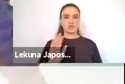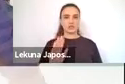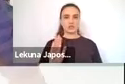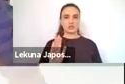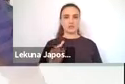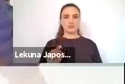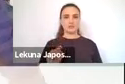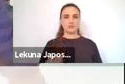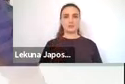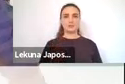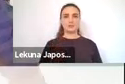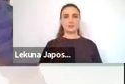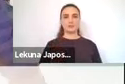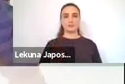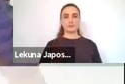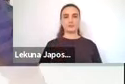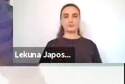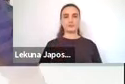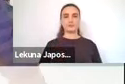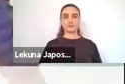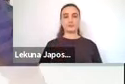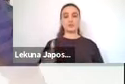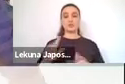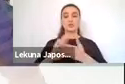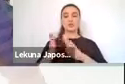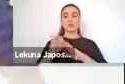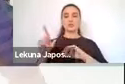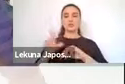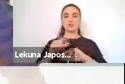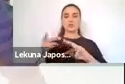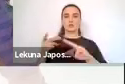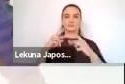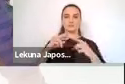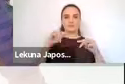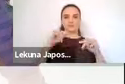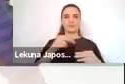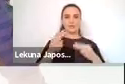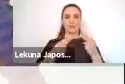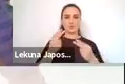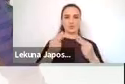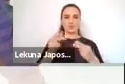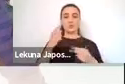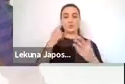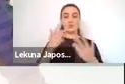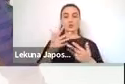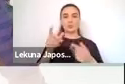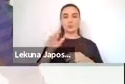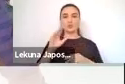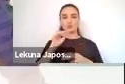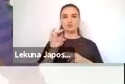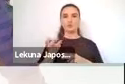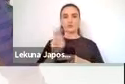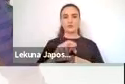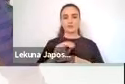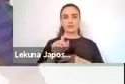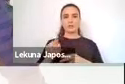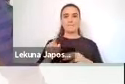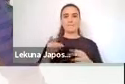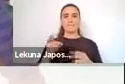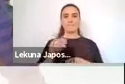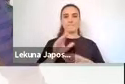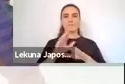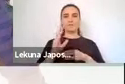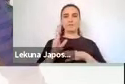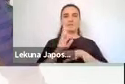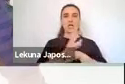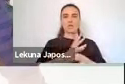ანუ აი იქ თამაშობთ ამ სიტუაციებს, სადაც ის მორიდებულია და უშვათ რომ შემოვიდა ზღარბი მიესალმა